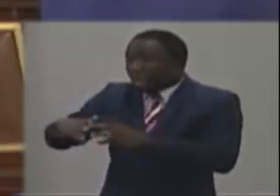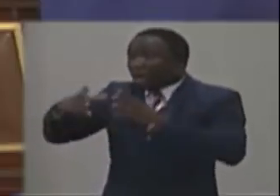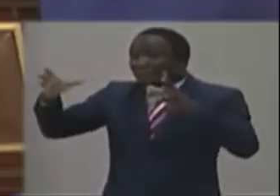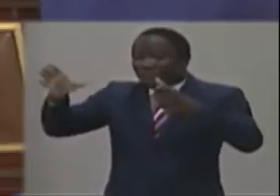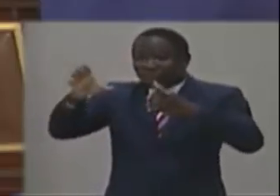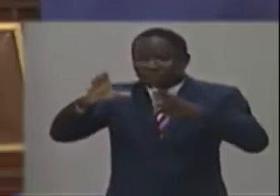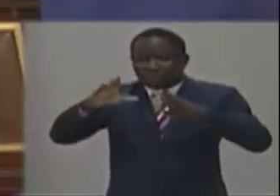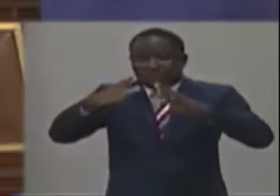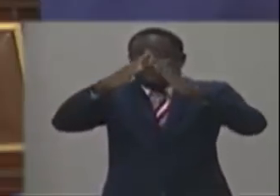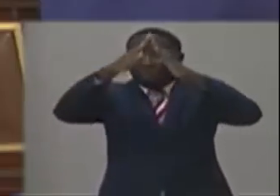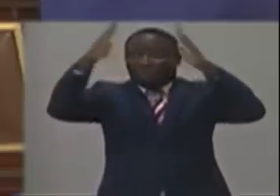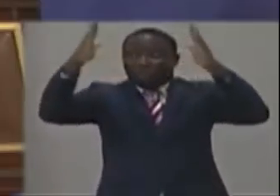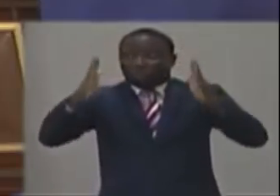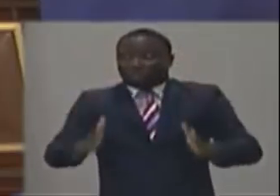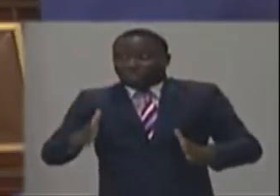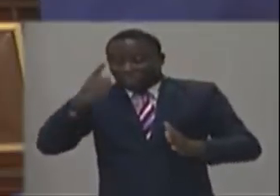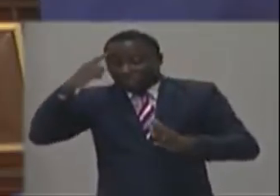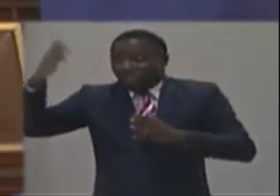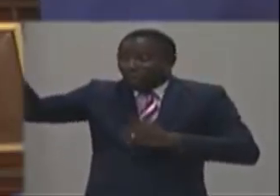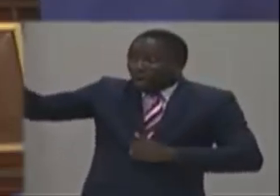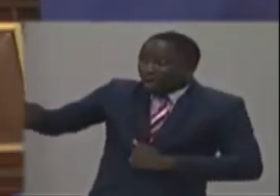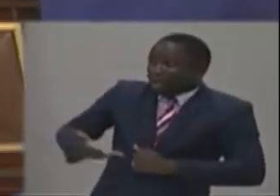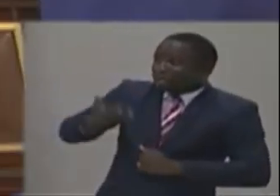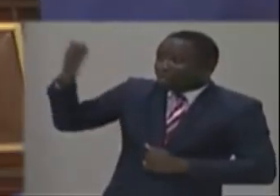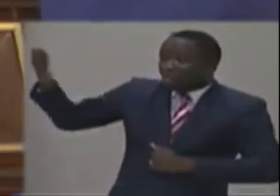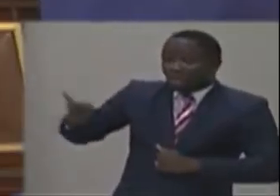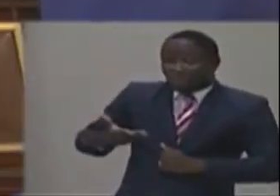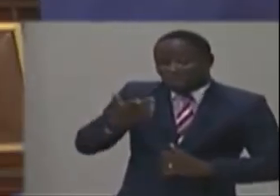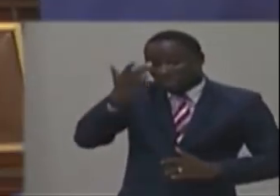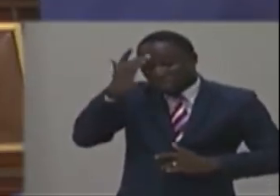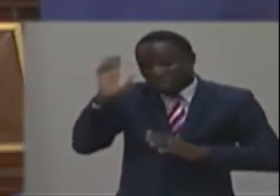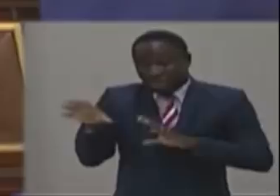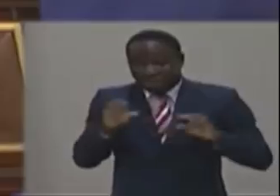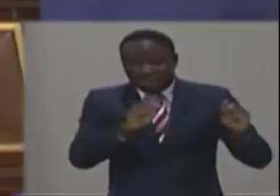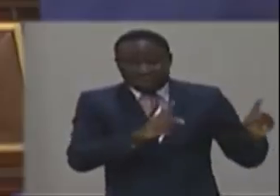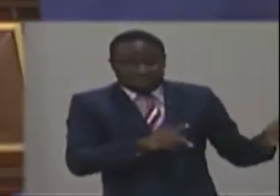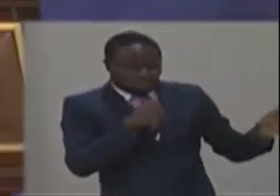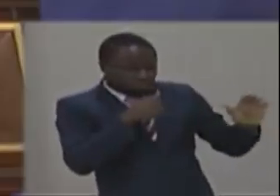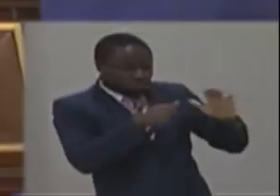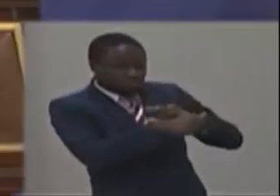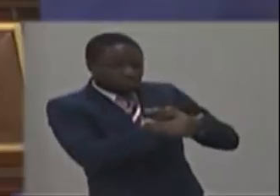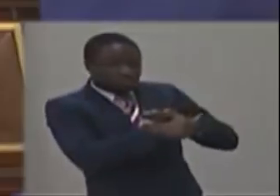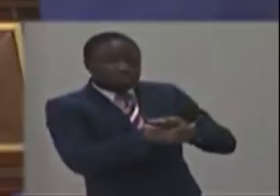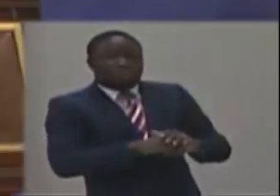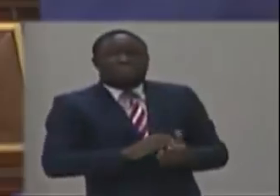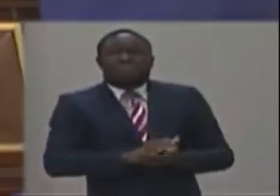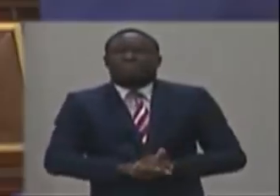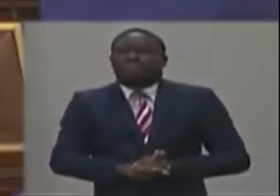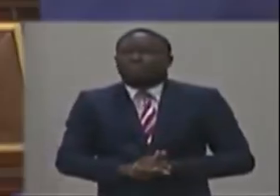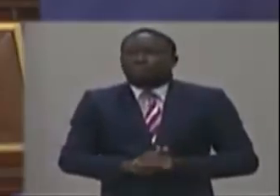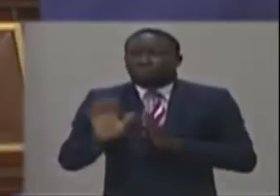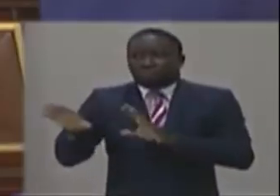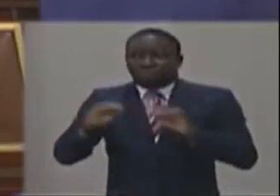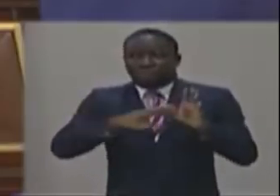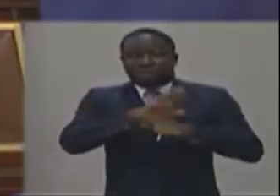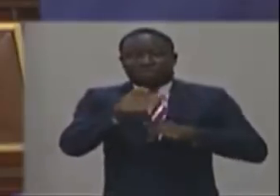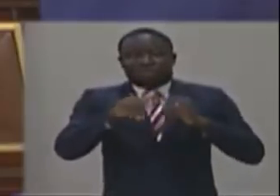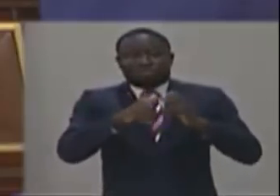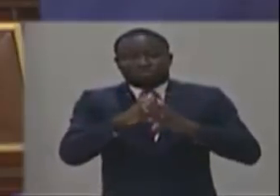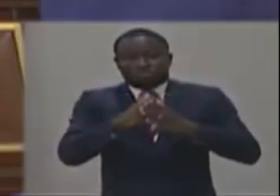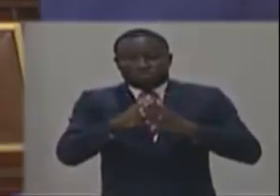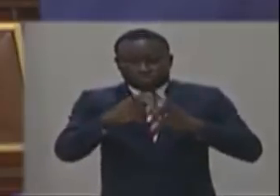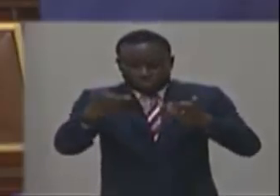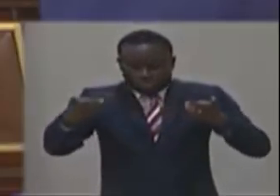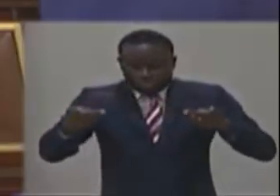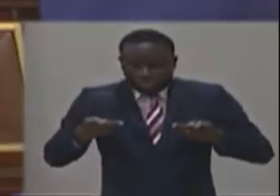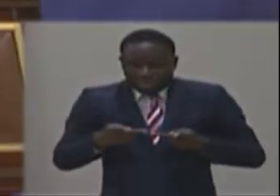plusieurs centres pour accueillir malades et mettre monde en quarantaine. Li mettait toute une